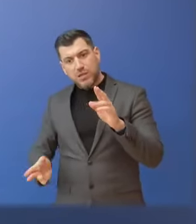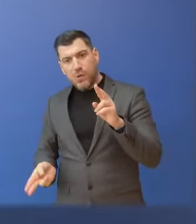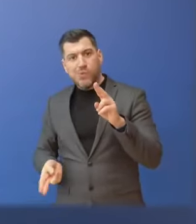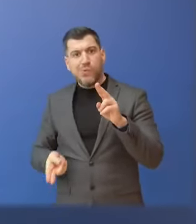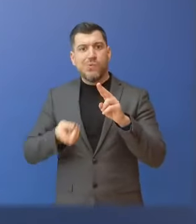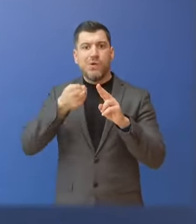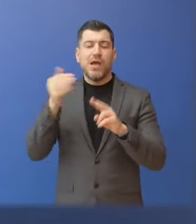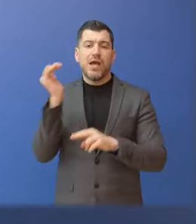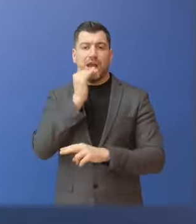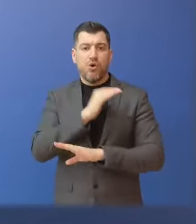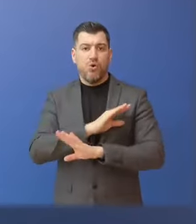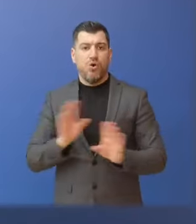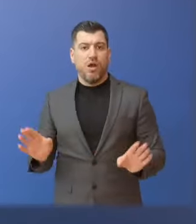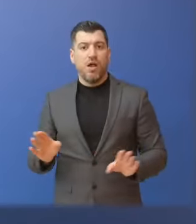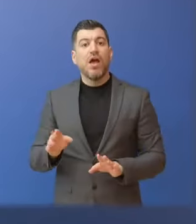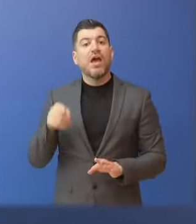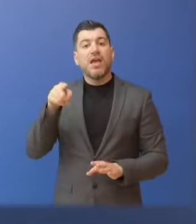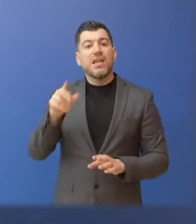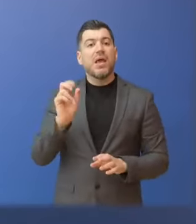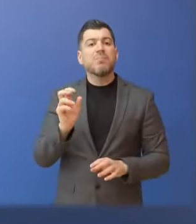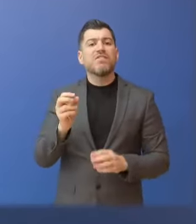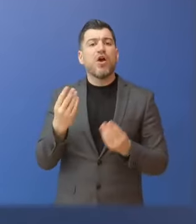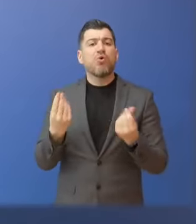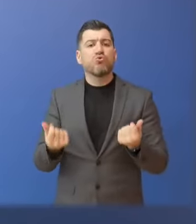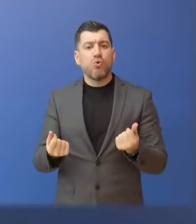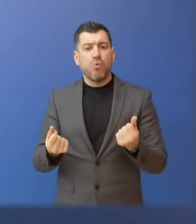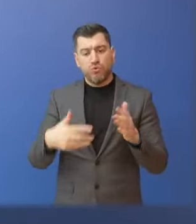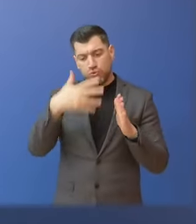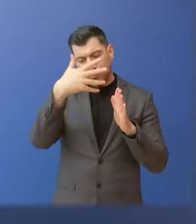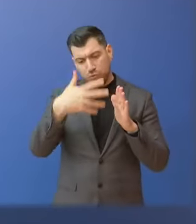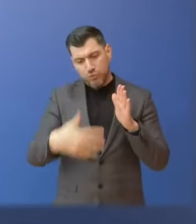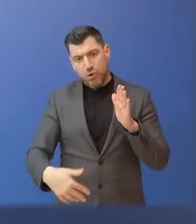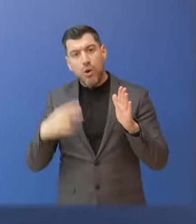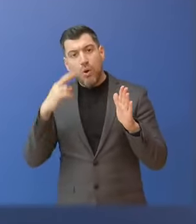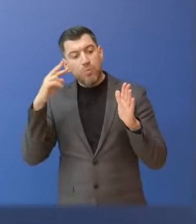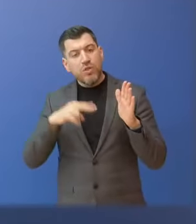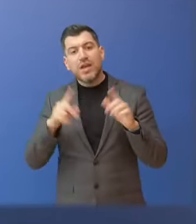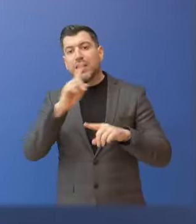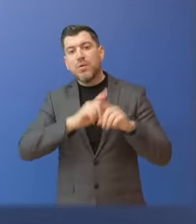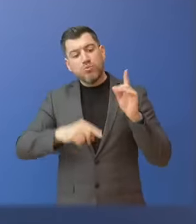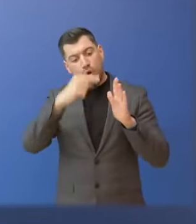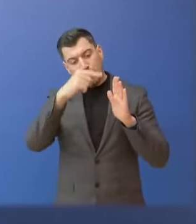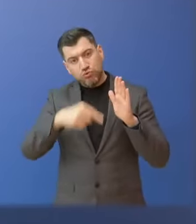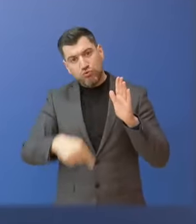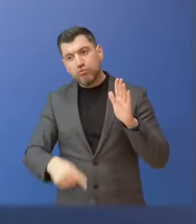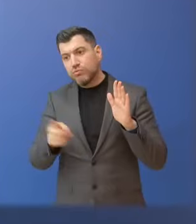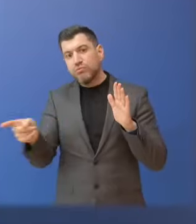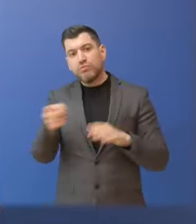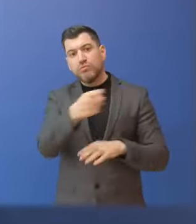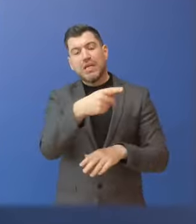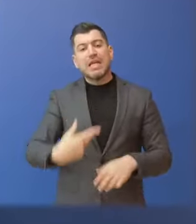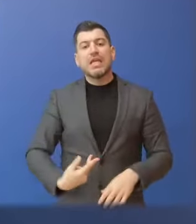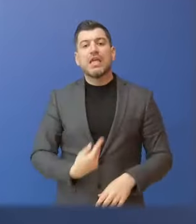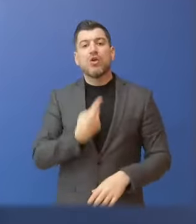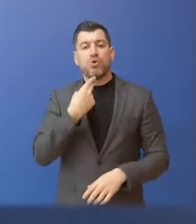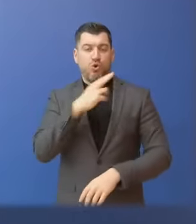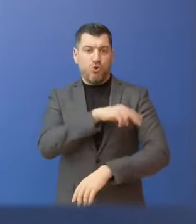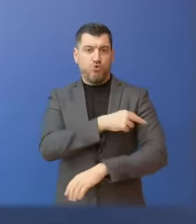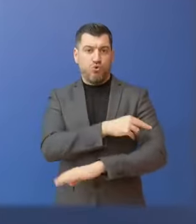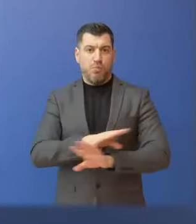αρχειοθέτησης όπου απεικονίζεται η σειρά προτεραιότητας των προς εκτέλεση χειρουργικών επεμβάσεων στα